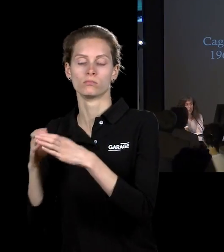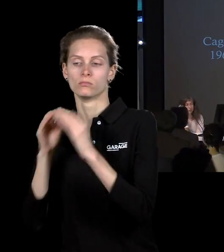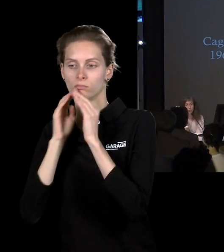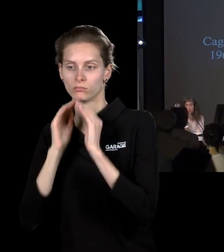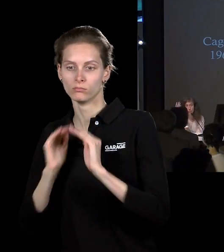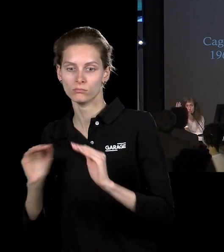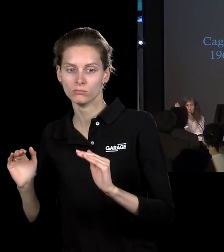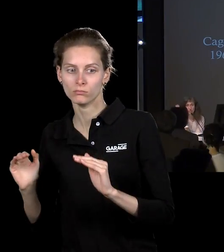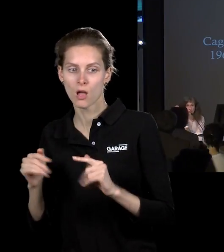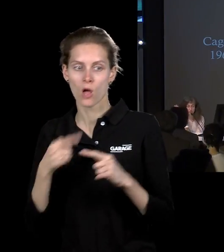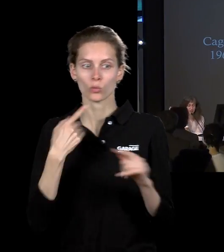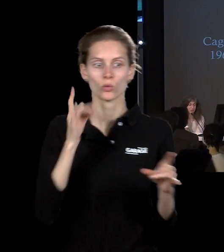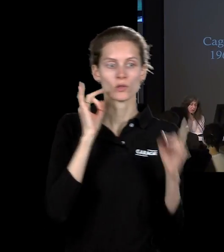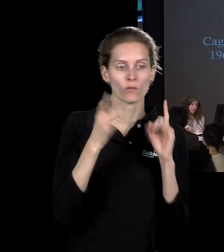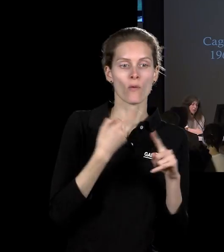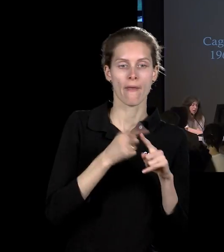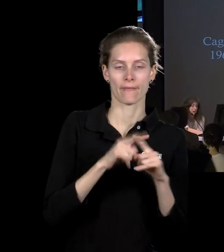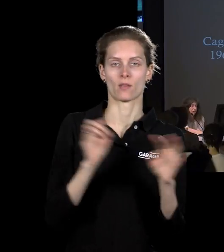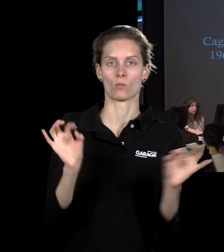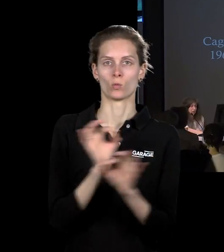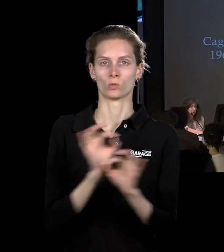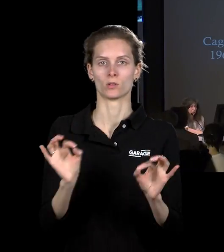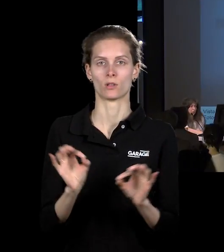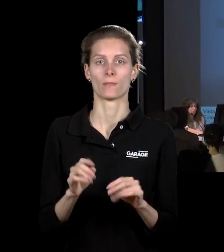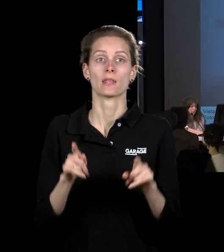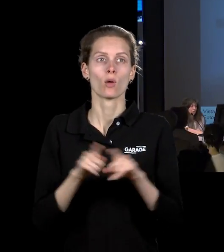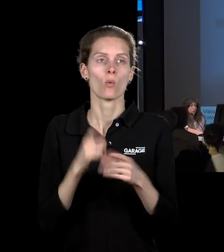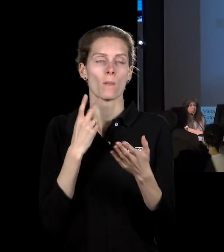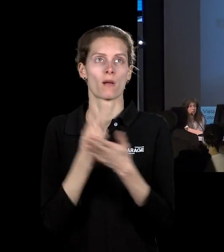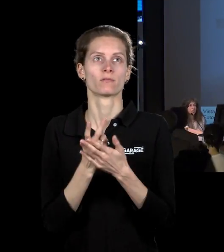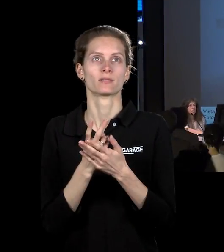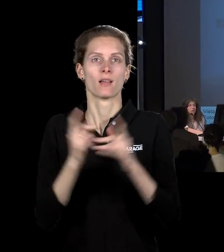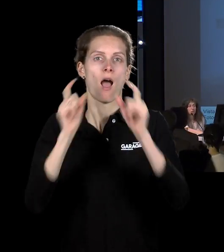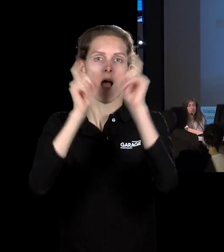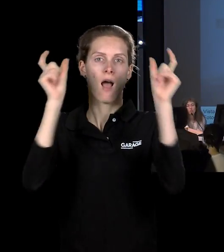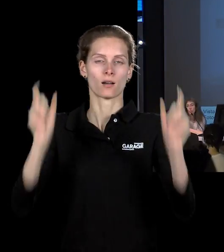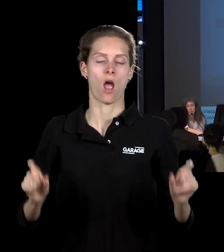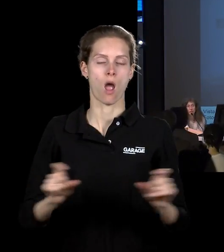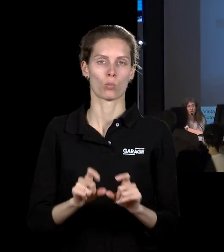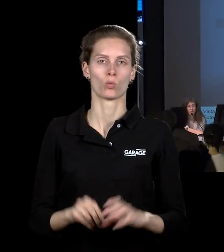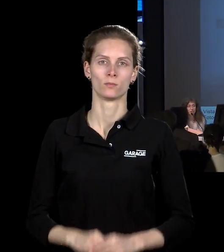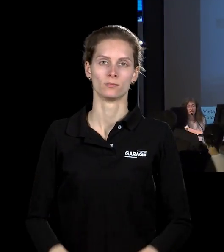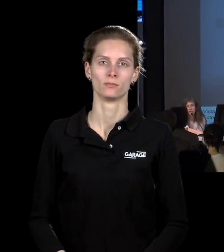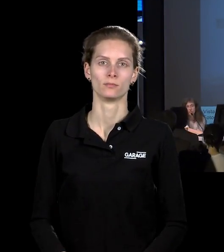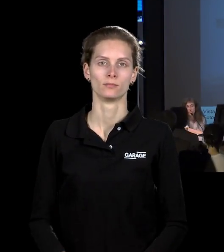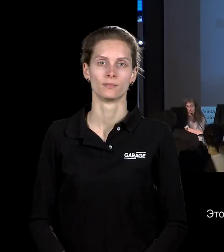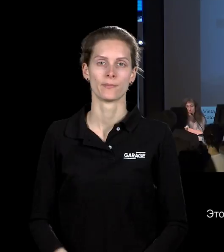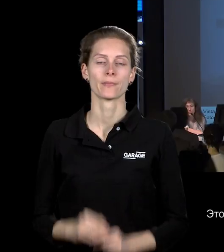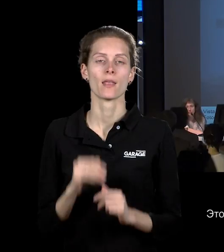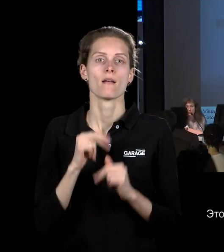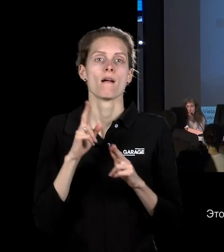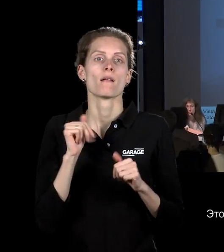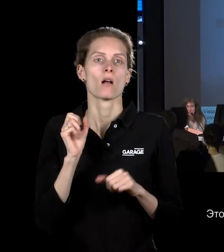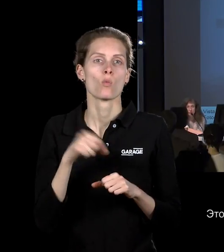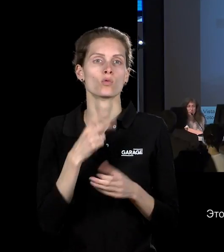рамы. Вот эту раму он представляет. И следующее его, как бы, вот как она может выглядеть в пространстве, опять-таки,